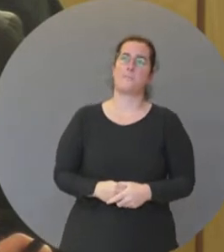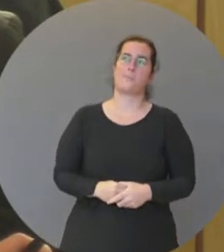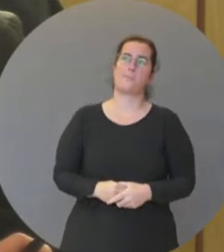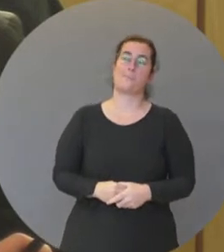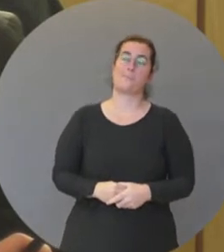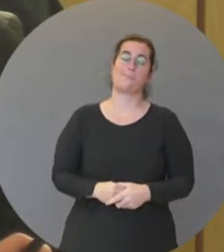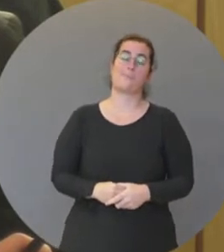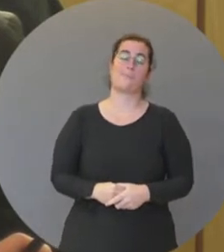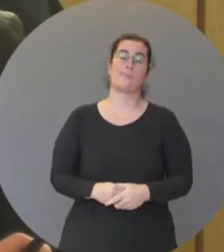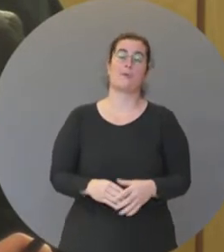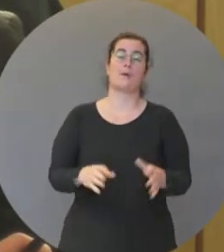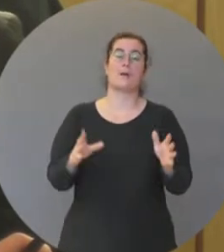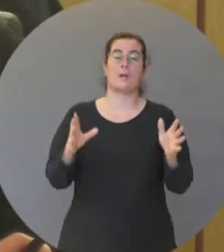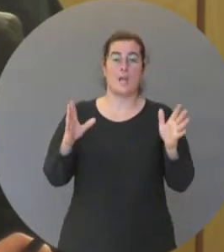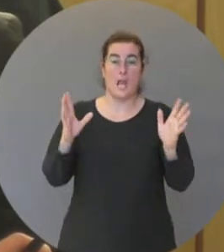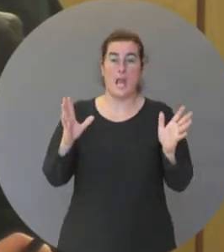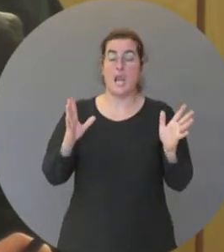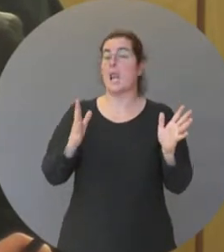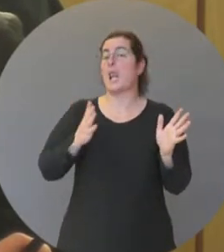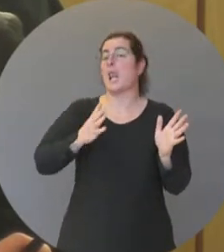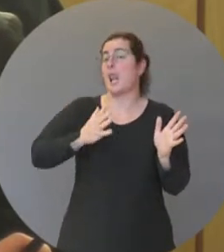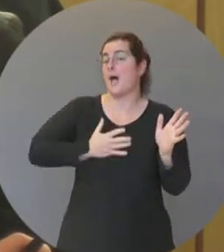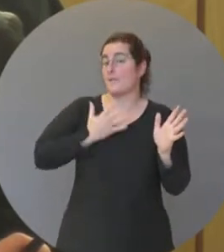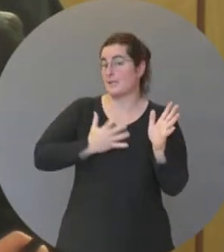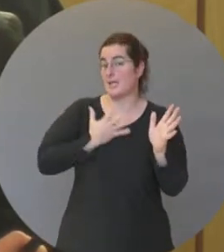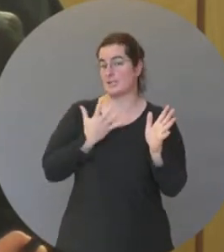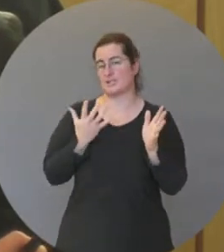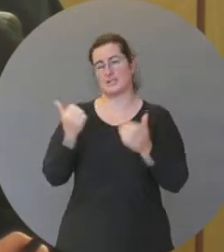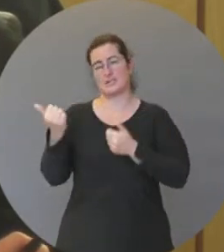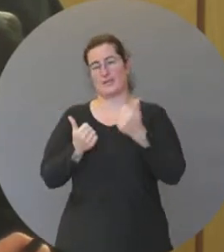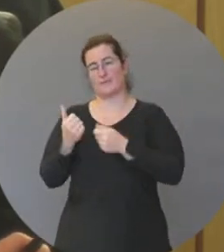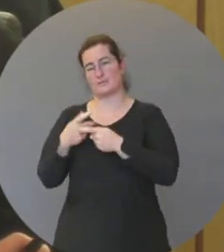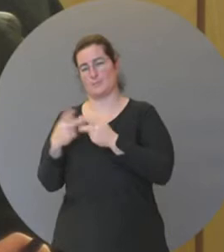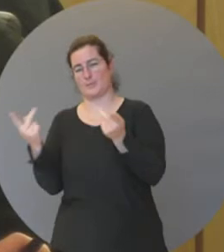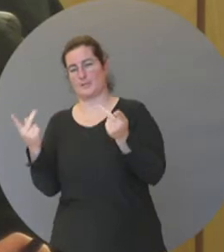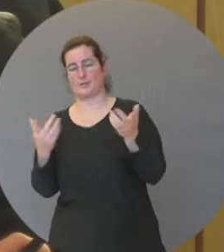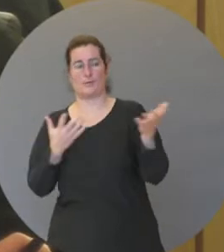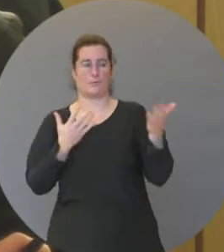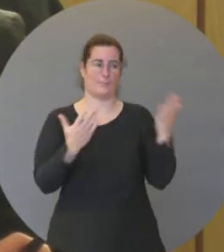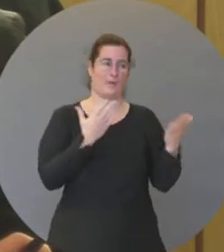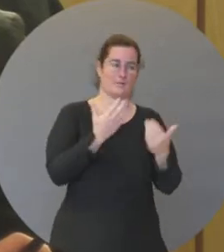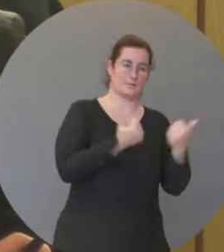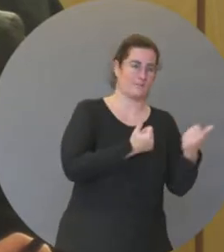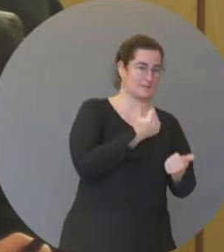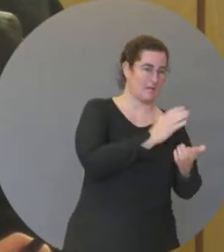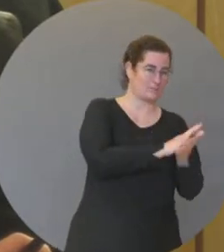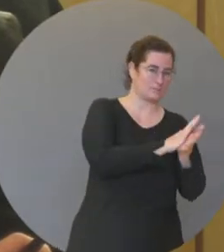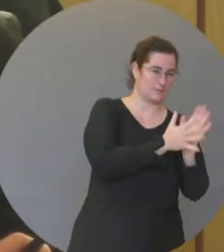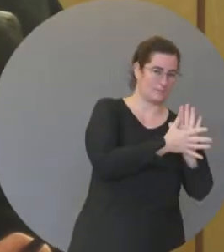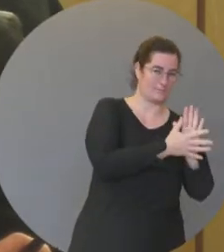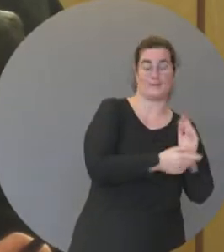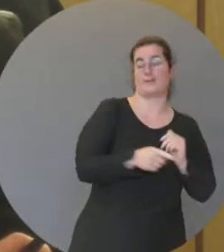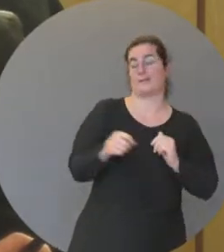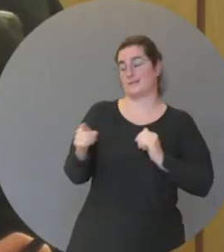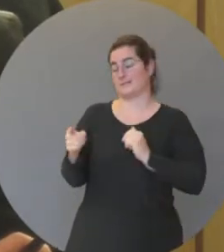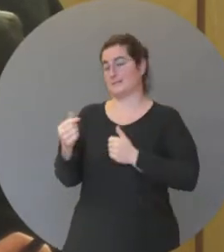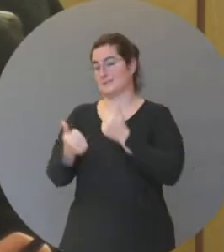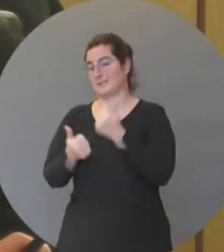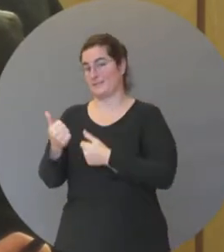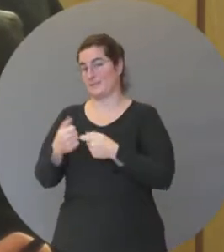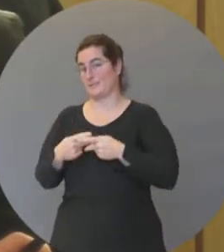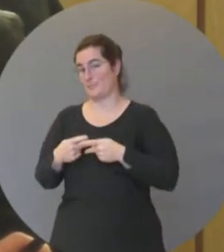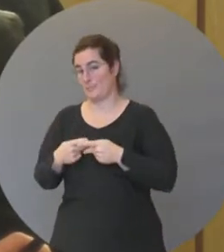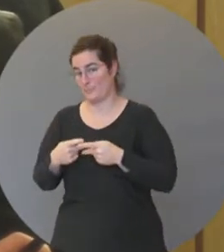véritablement la l'avantage d'un service public par rapport à des services associatifs c'est que le service public